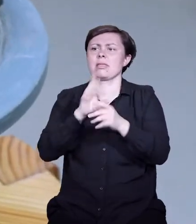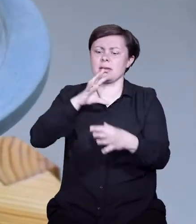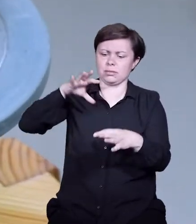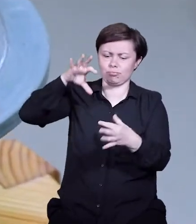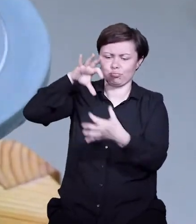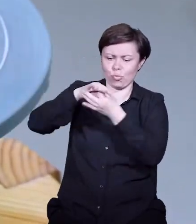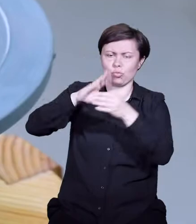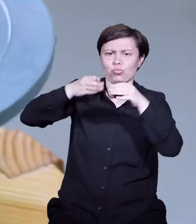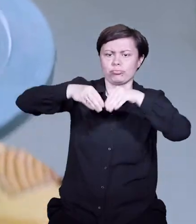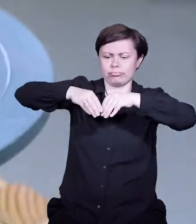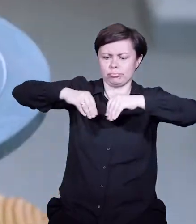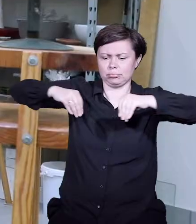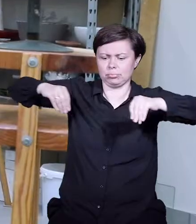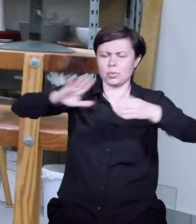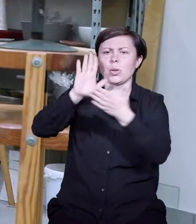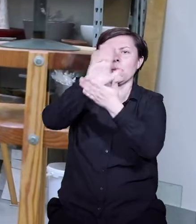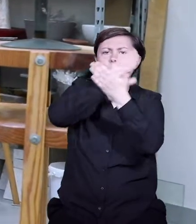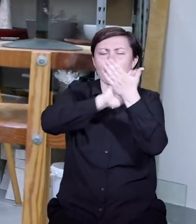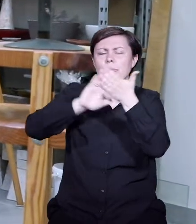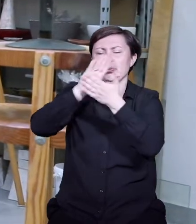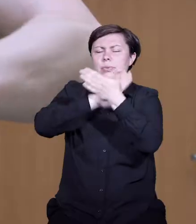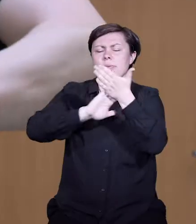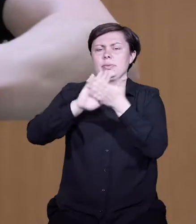wałki od zewnętrznej strony.